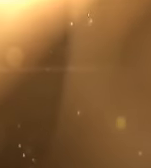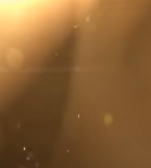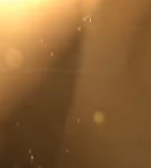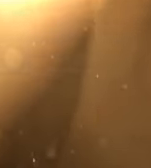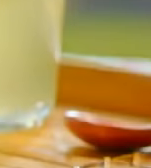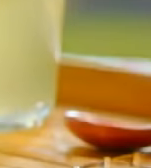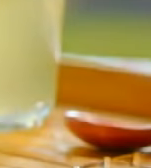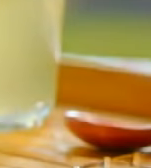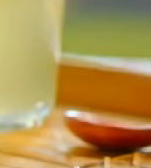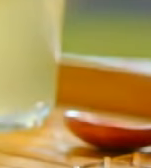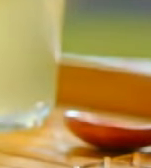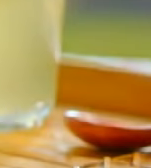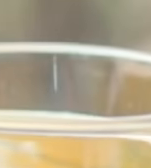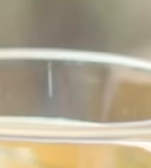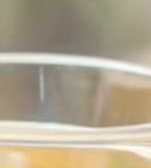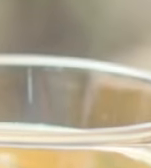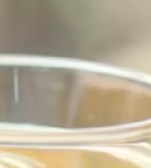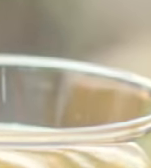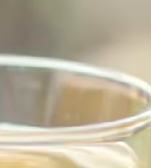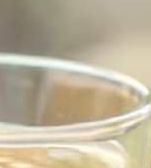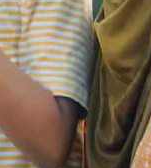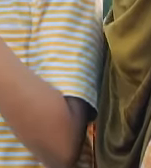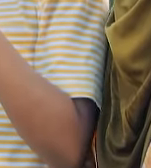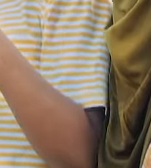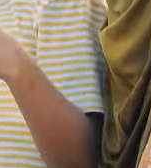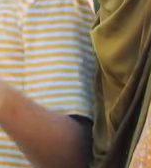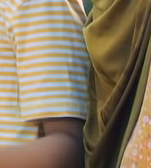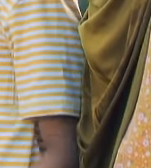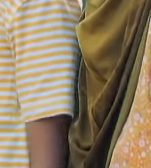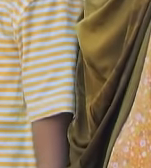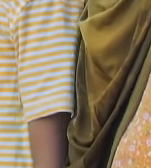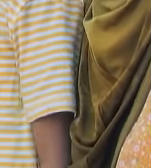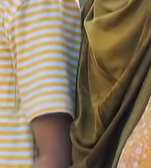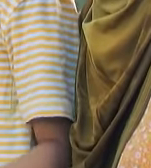Olive House, titisan khasiat anugerah semula jadi.